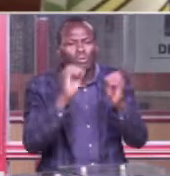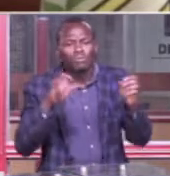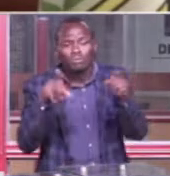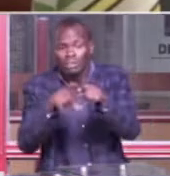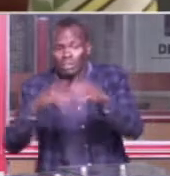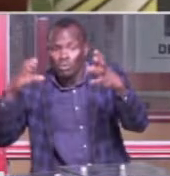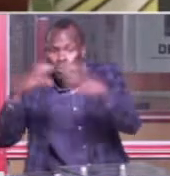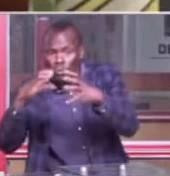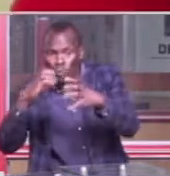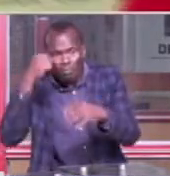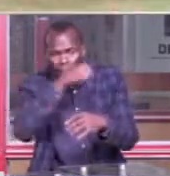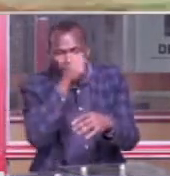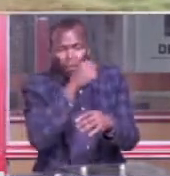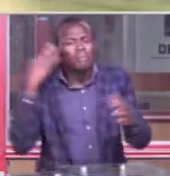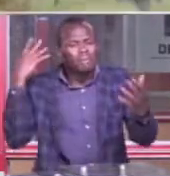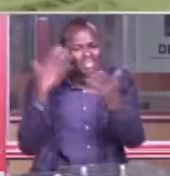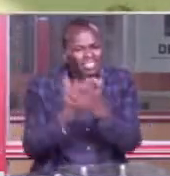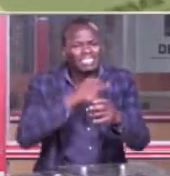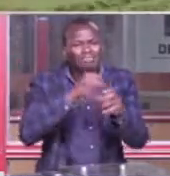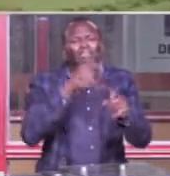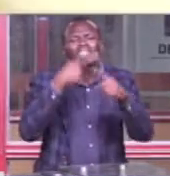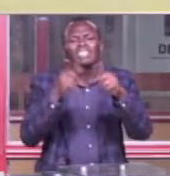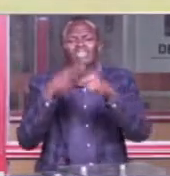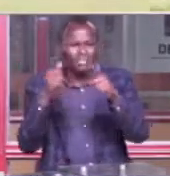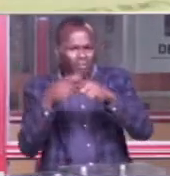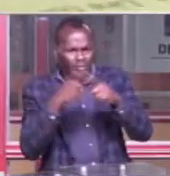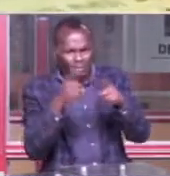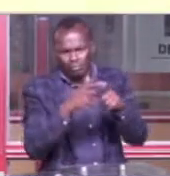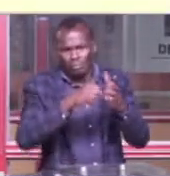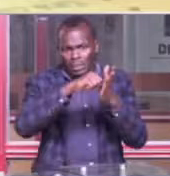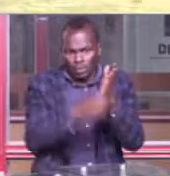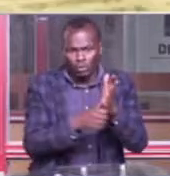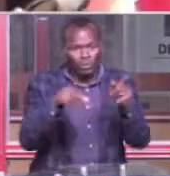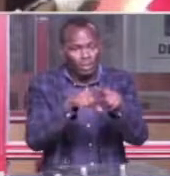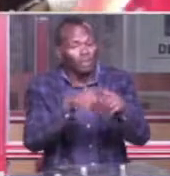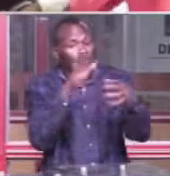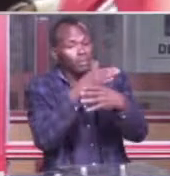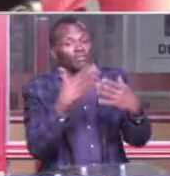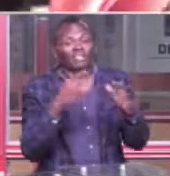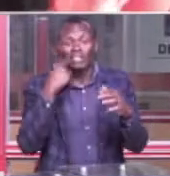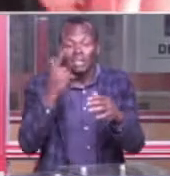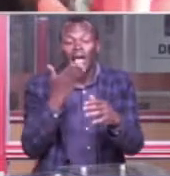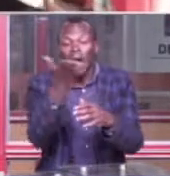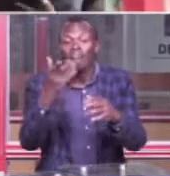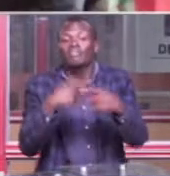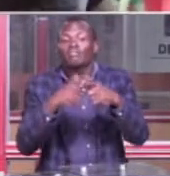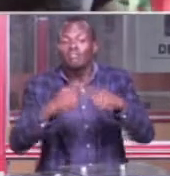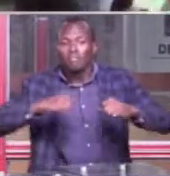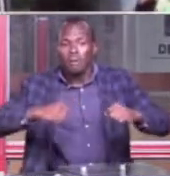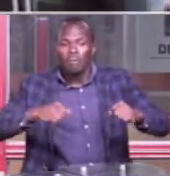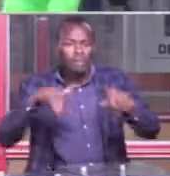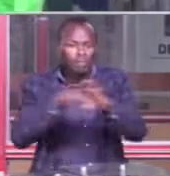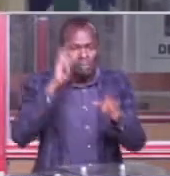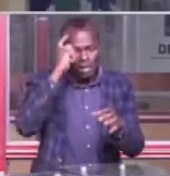in scandals day in and day out. Minisita Anite ategeeza nti waliwo abakungu mu gavumenti abamulwanyisa olw'okunoonyereza kwakola ku mivuyo egiri mu